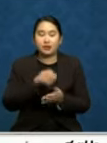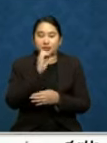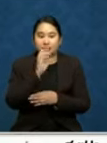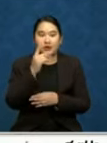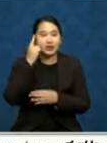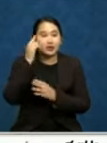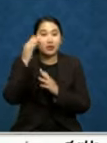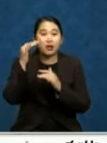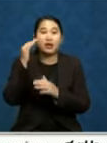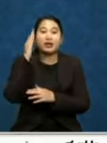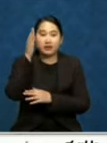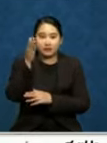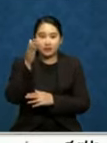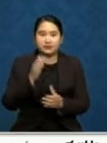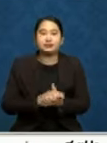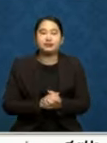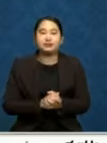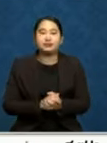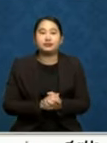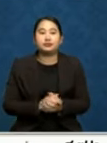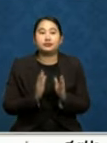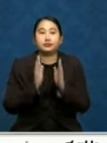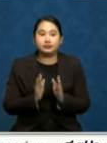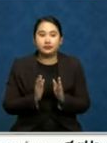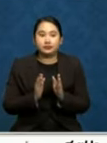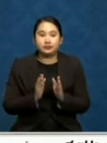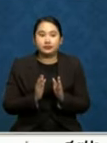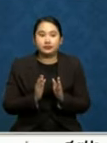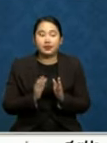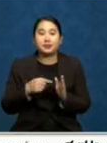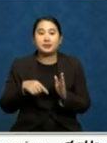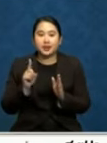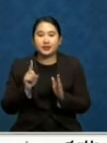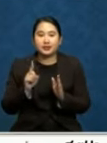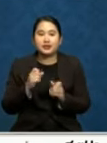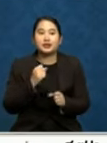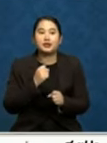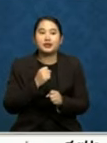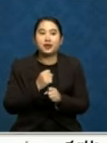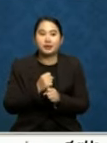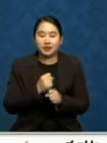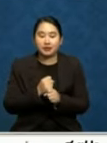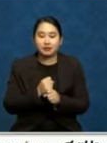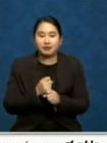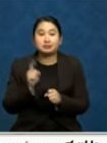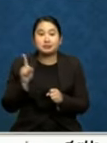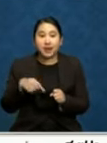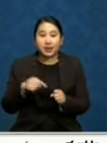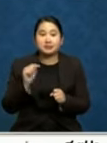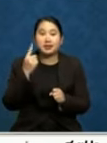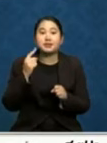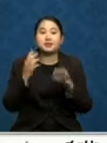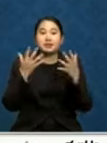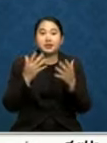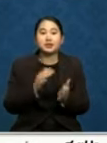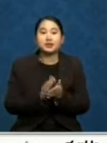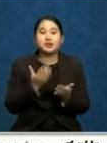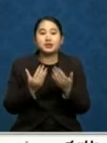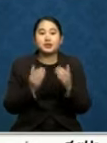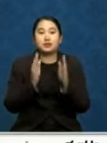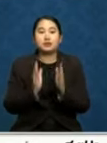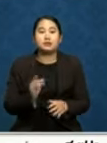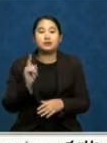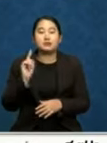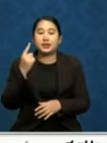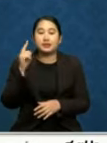ดการณ์ในอนาคตคนที่จะออกไปสมาชิกที่ไม่ได้รับเลือกกลับเข้ามานะครับหรือคนใหม่ที่เข้าม